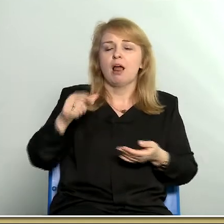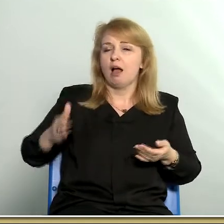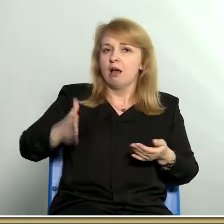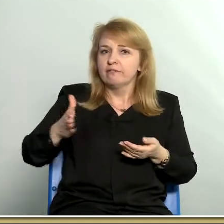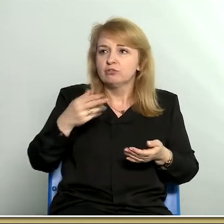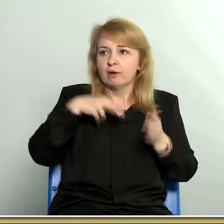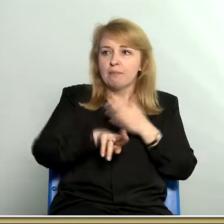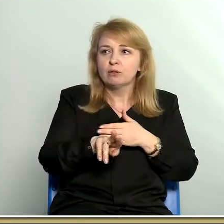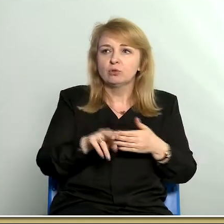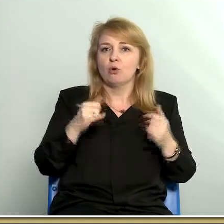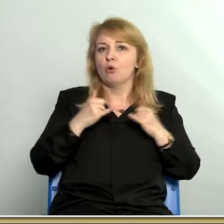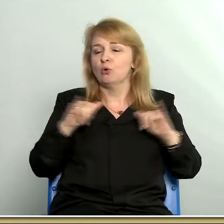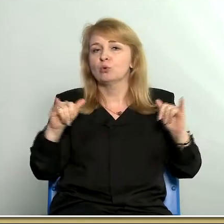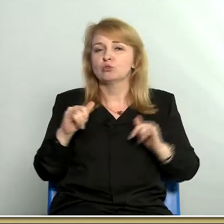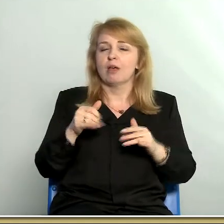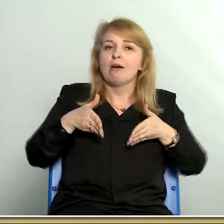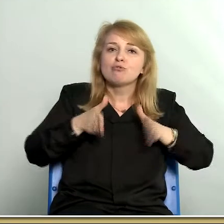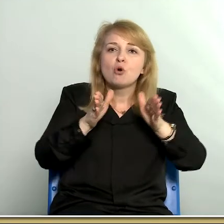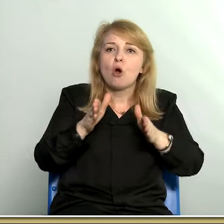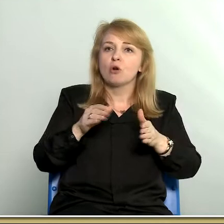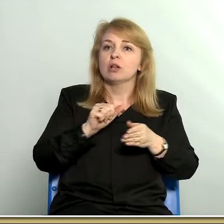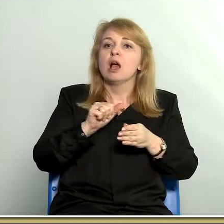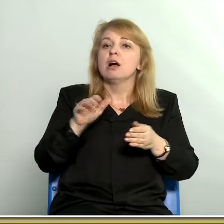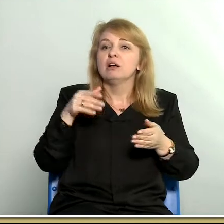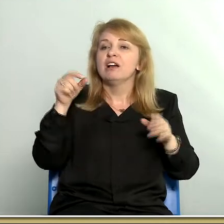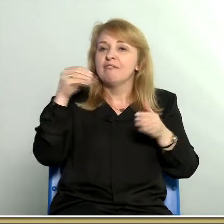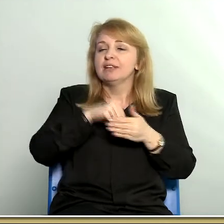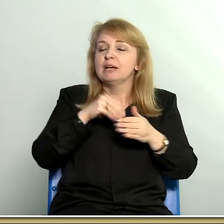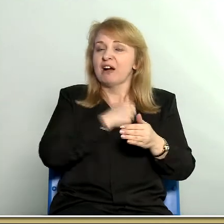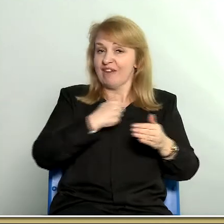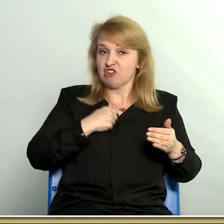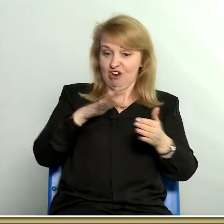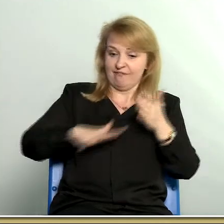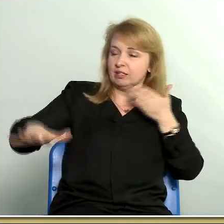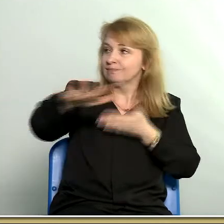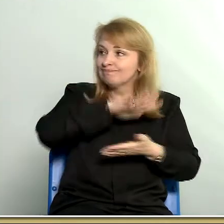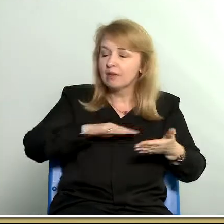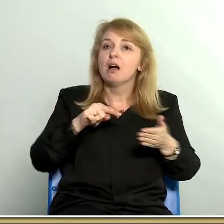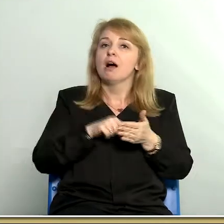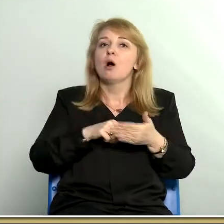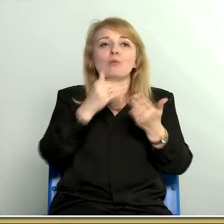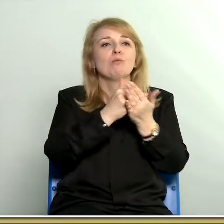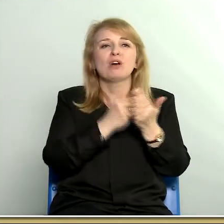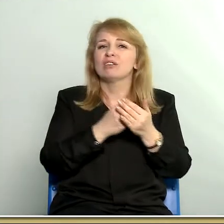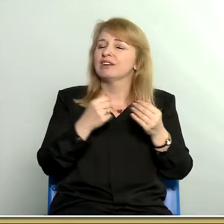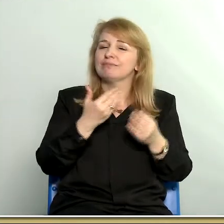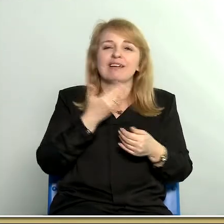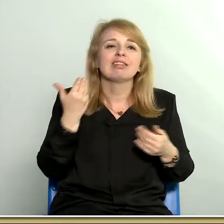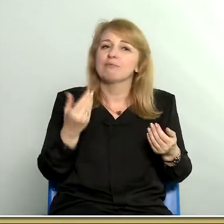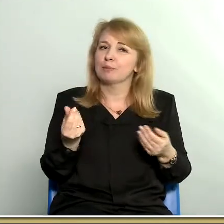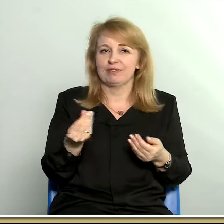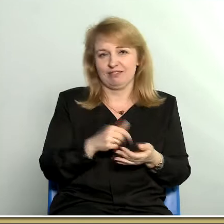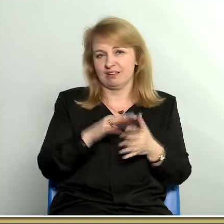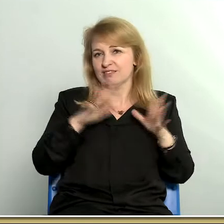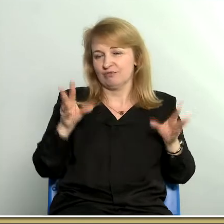metro, czyli drogi, które są węzłem warszawskim, to oczywiście nasz program by tego nie udźwignął i stąd zabiegi zarządu